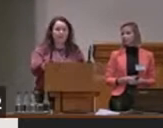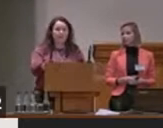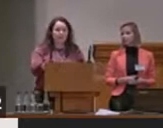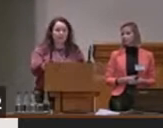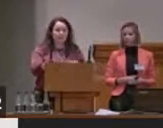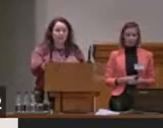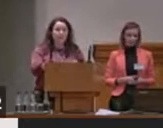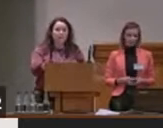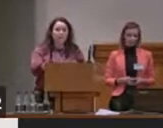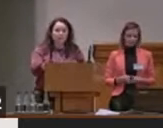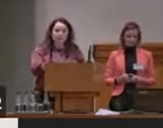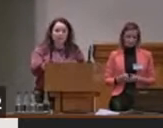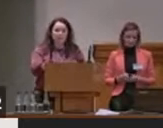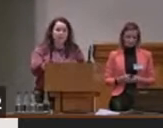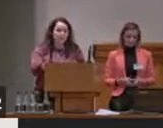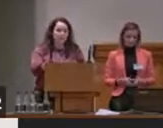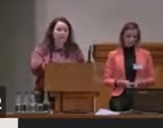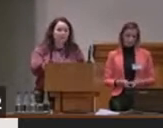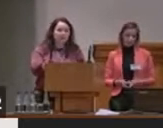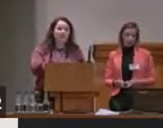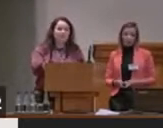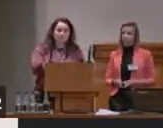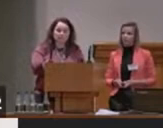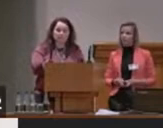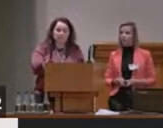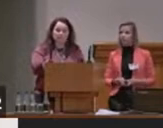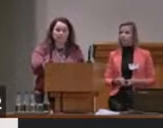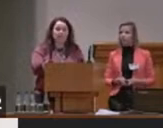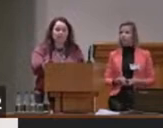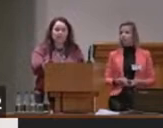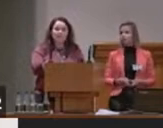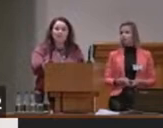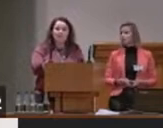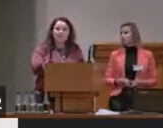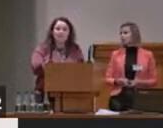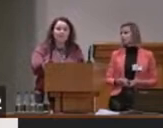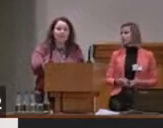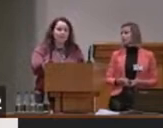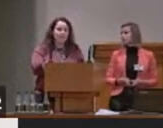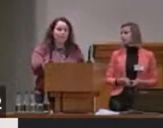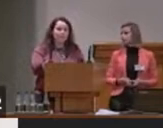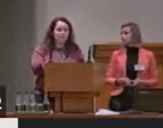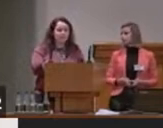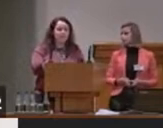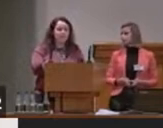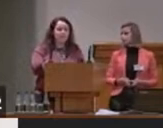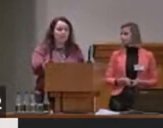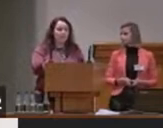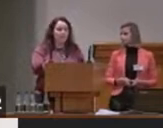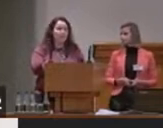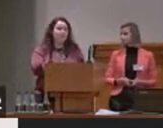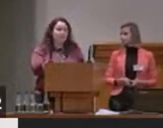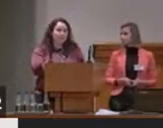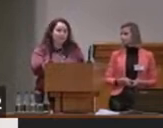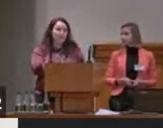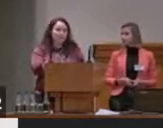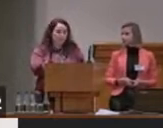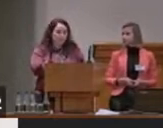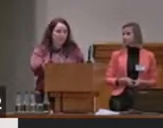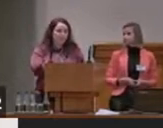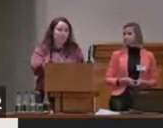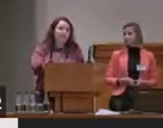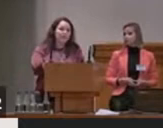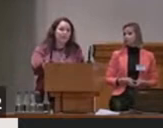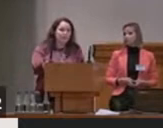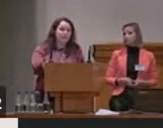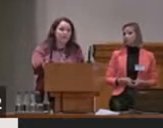pracy, zawierają bogaty materiał ilustracyjny, między innymi z prac konserwatorskich, ale też zawieramy tam takie krótkopisy całościowe zarówno